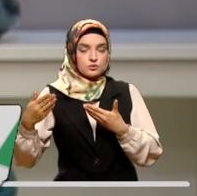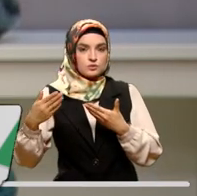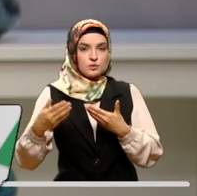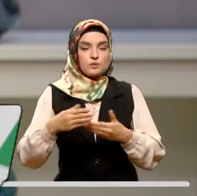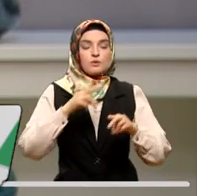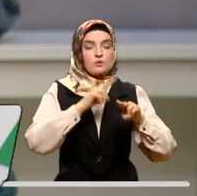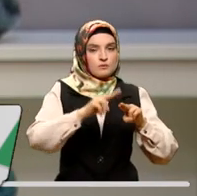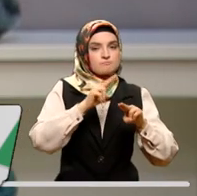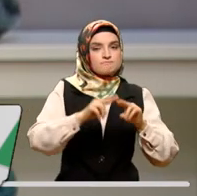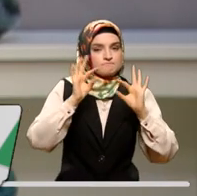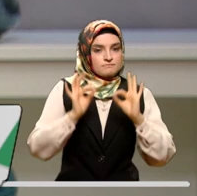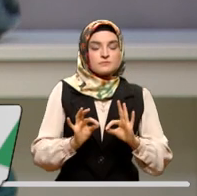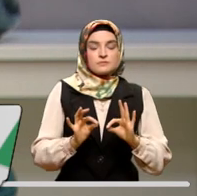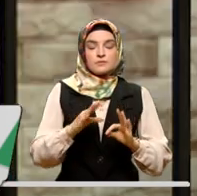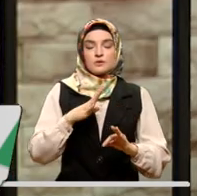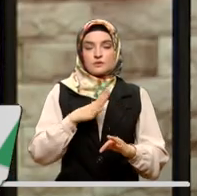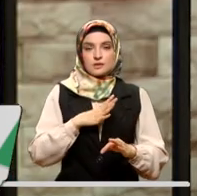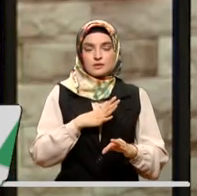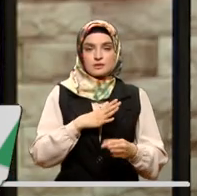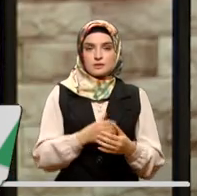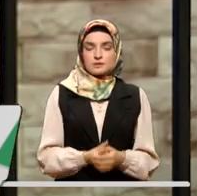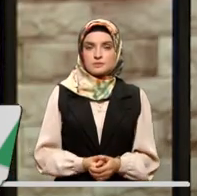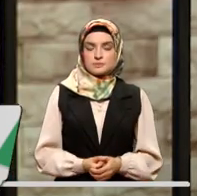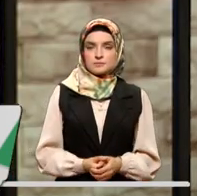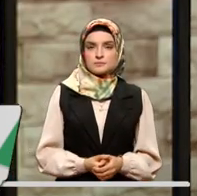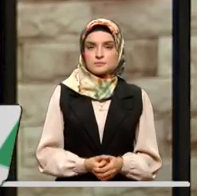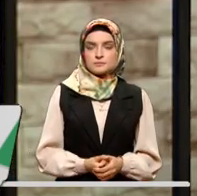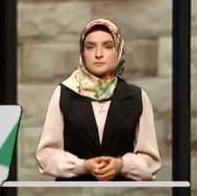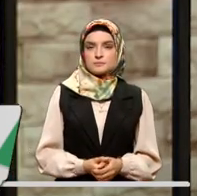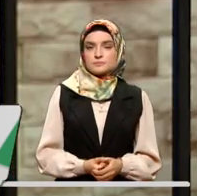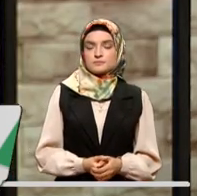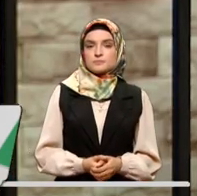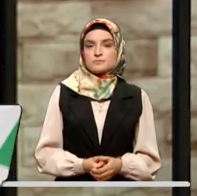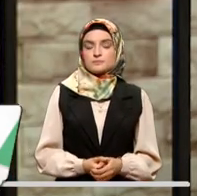başlıyor. İlginç bir şey, hani Hazreti